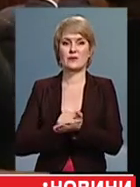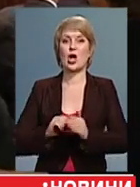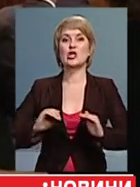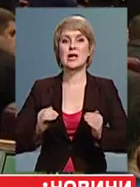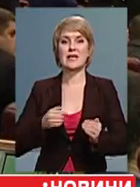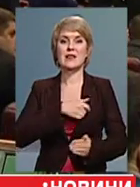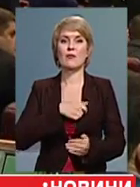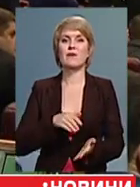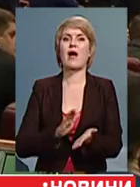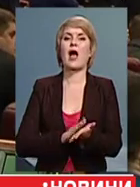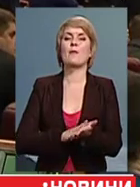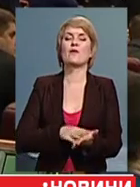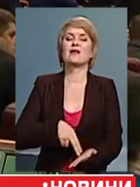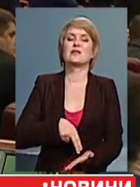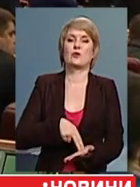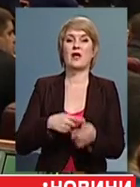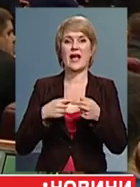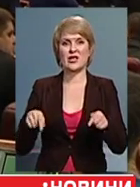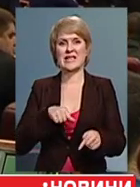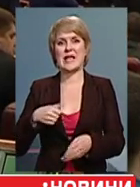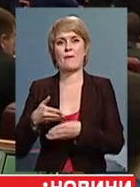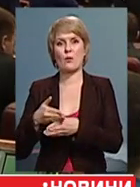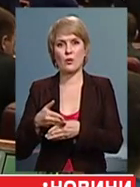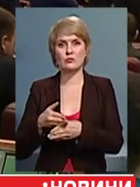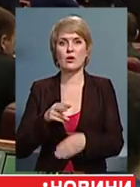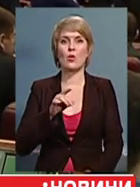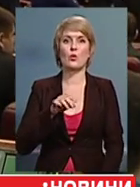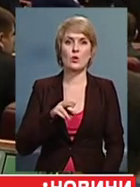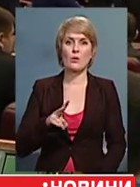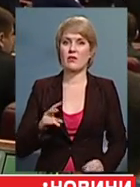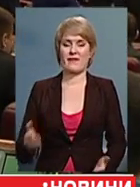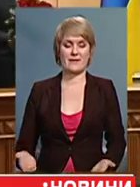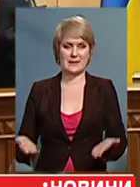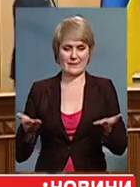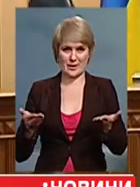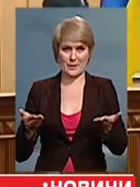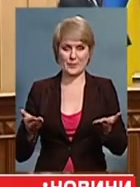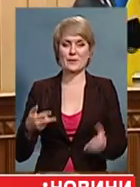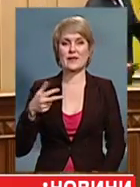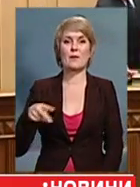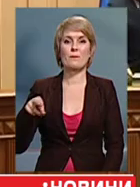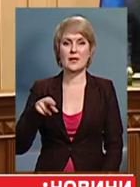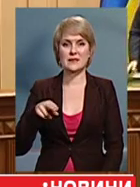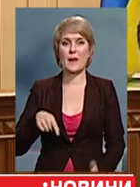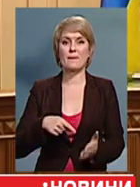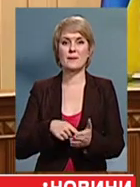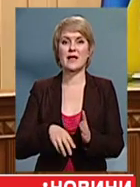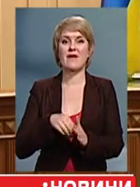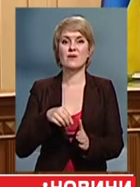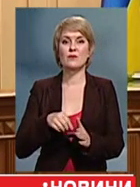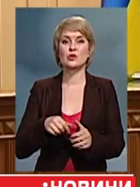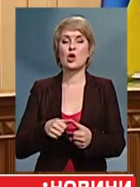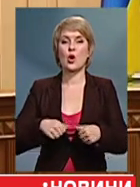аплодувала стоячи. Інші від самопомочі та укропу з місць не підвелися. 30 березня міськвиборчком визнав Юрія Вілкула